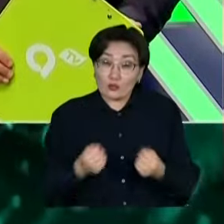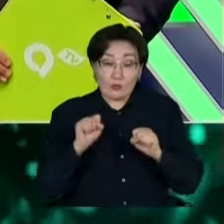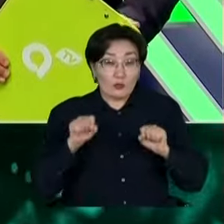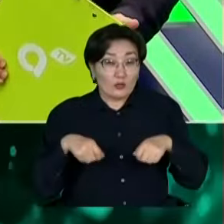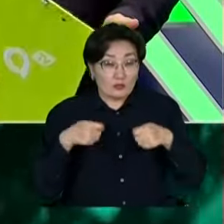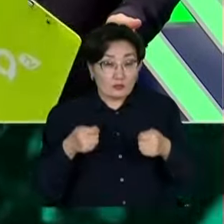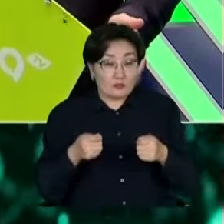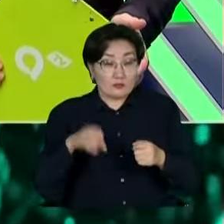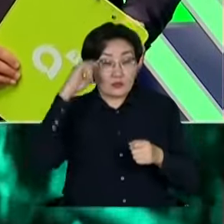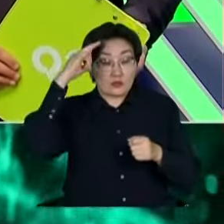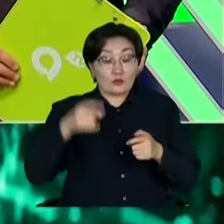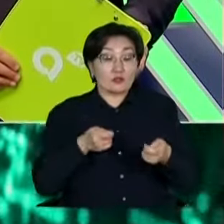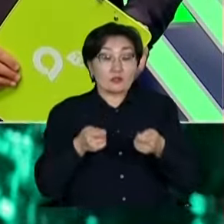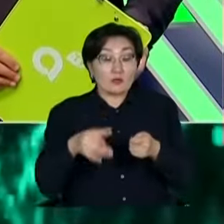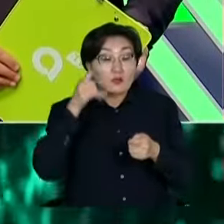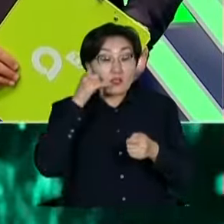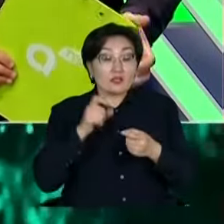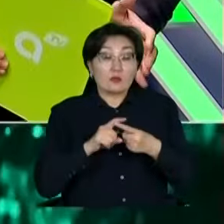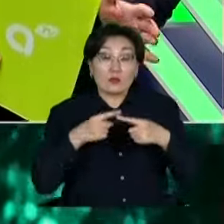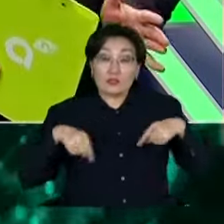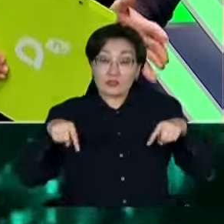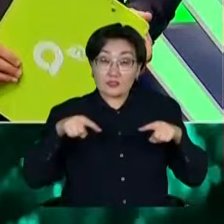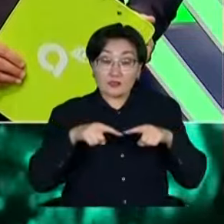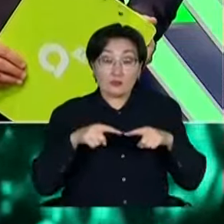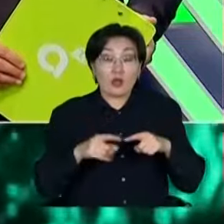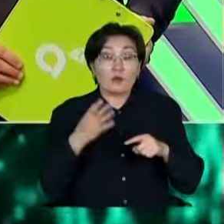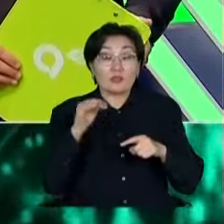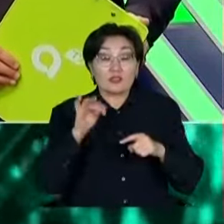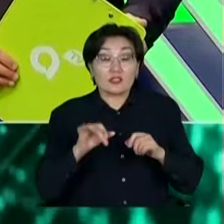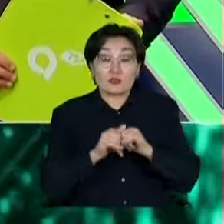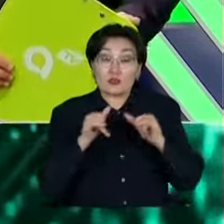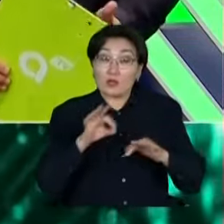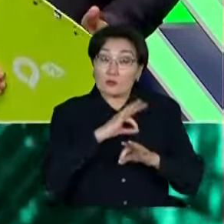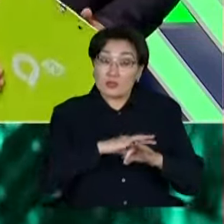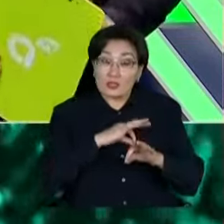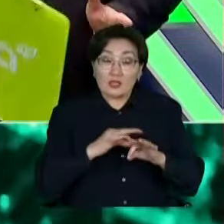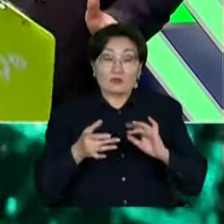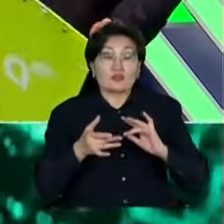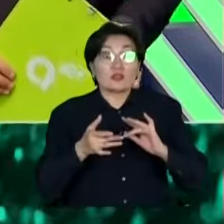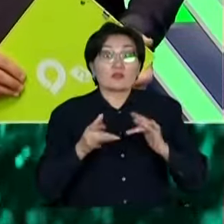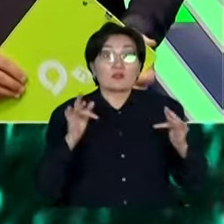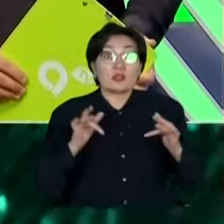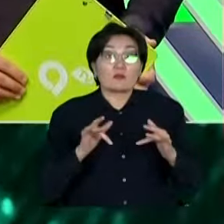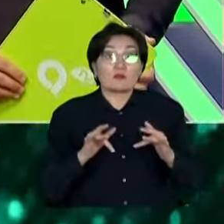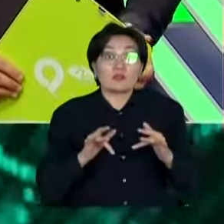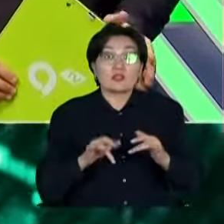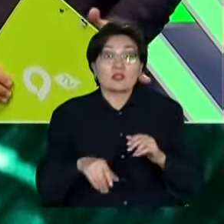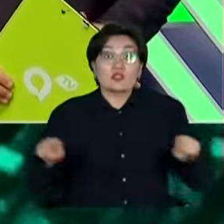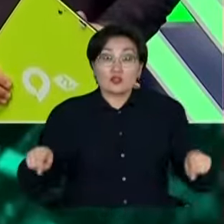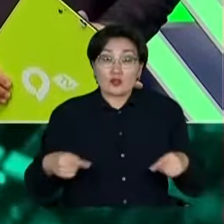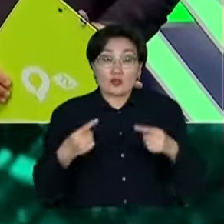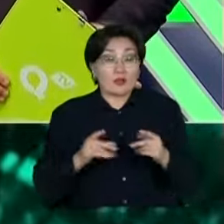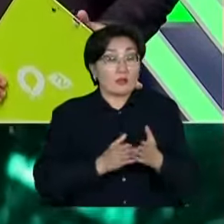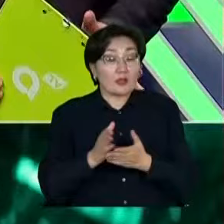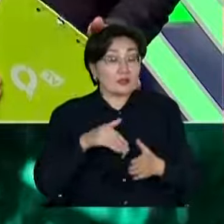береді. Елдегі жетекші ұялы байланыс операторлары 5G-ді дамыту және қолданыстағы желілерді жаңғырту бағытында белсенді жұмыс атқарып